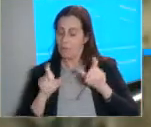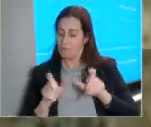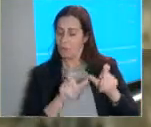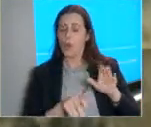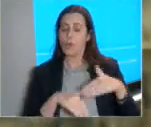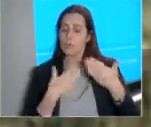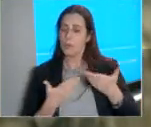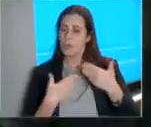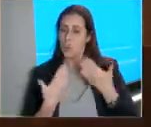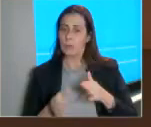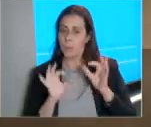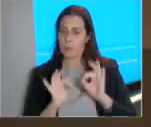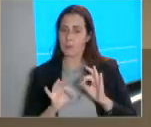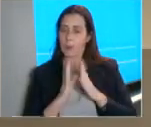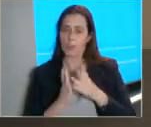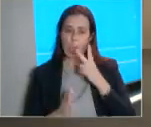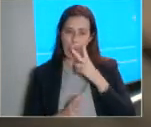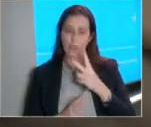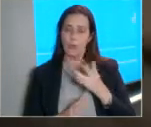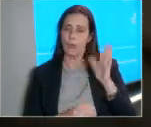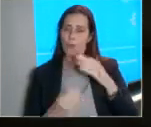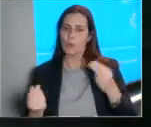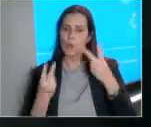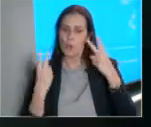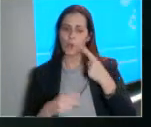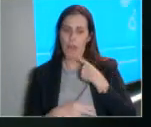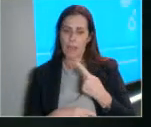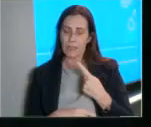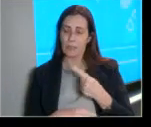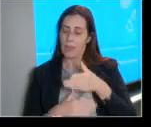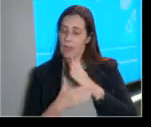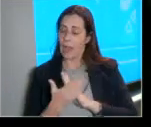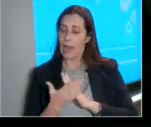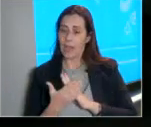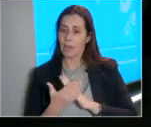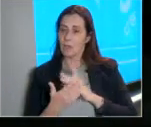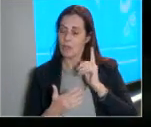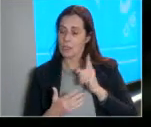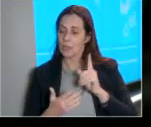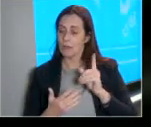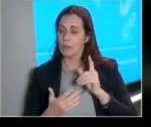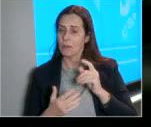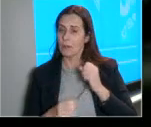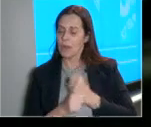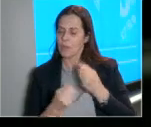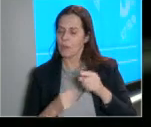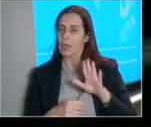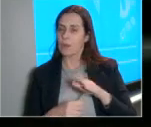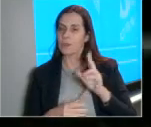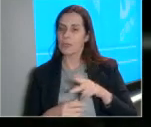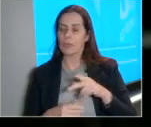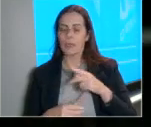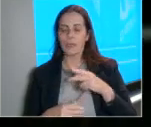אלה מאפשרים למעשה את מה שראינו, ועוד משהו שחשוב לומר, חלק מתנאים שחייבים להבשיל לקראת אירועים מהסוג הזה, זה גם